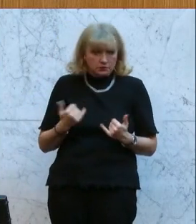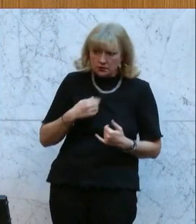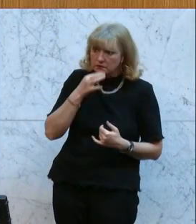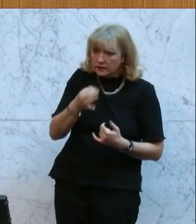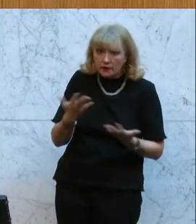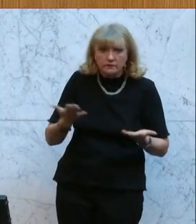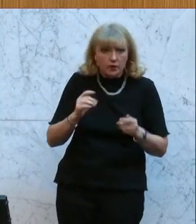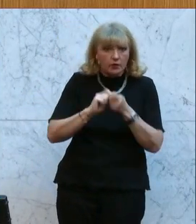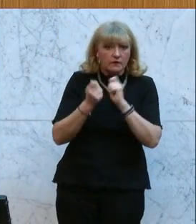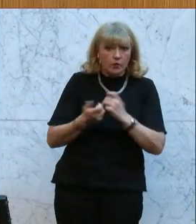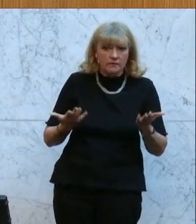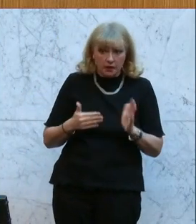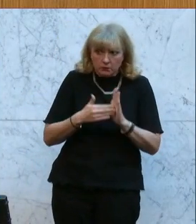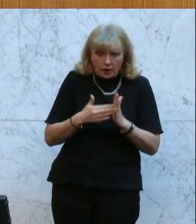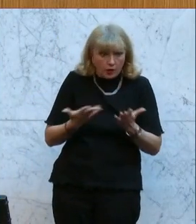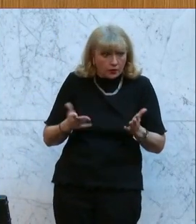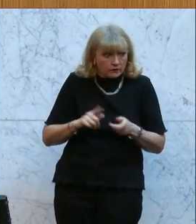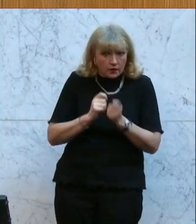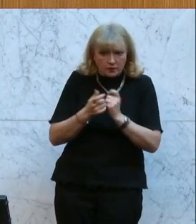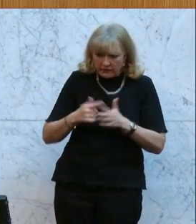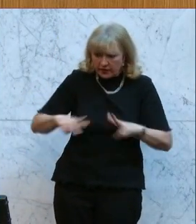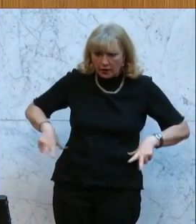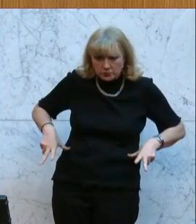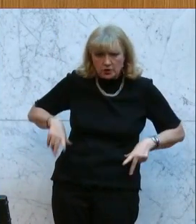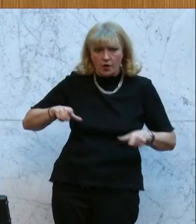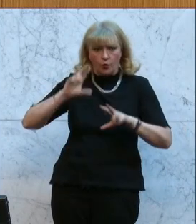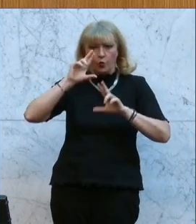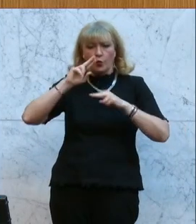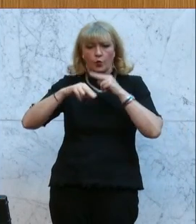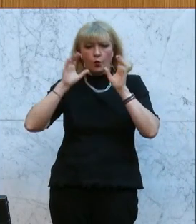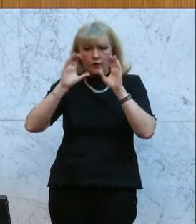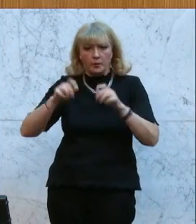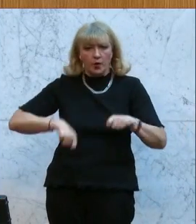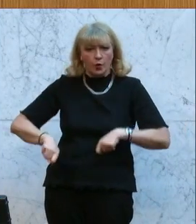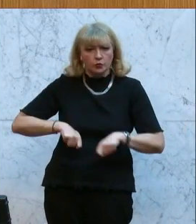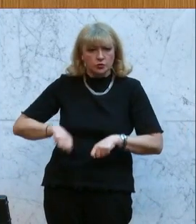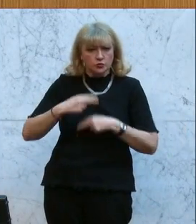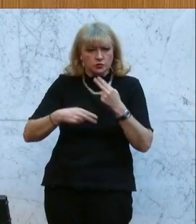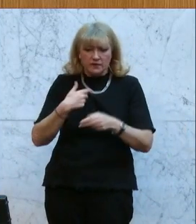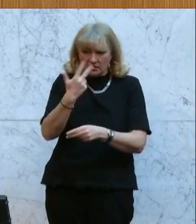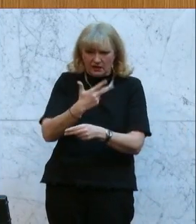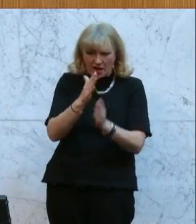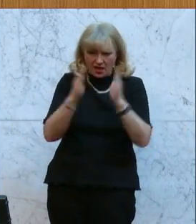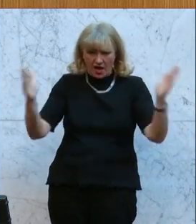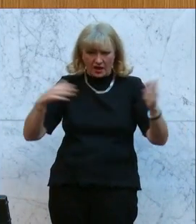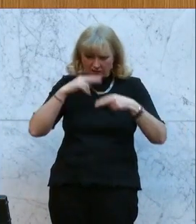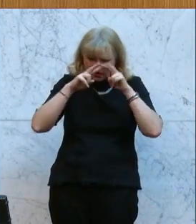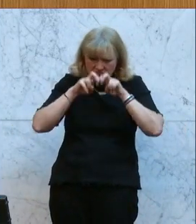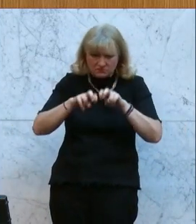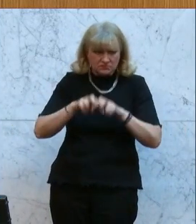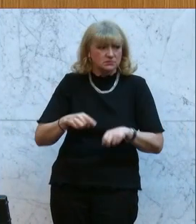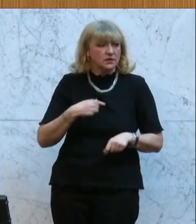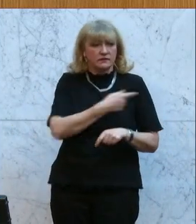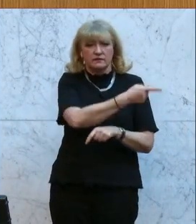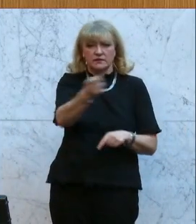Die Reformen, die es bräuchte, haben im Ibiza- und ÖVP-Korruptionsuntersuchungsausschuss in 3 Jahren akribisch erarbeitet. Wir